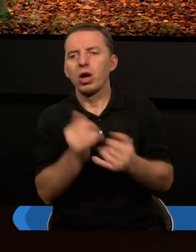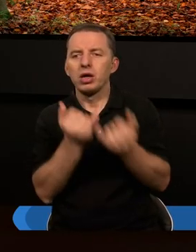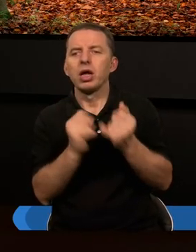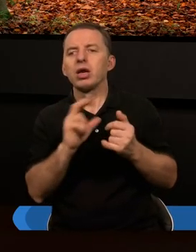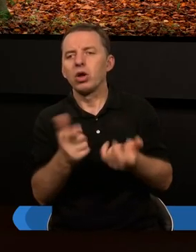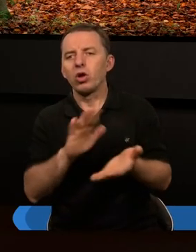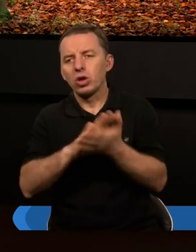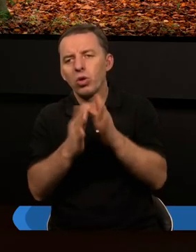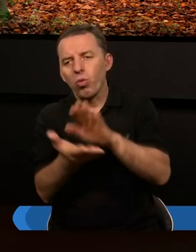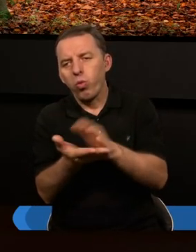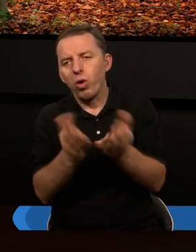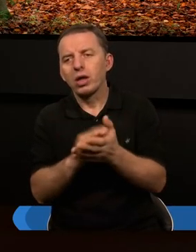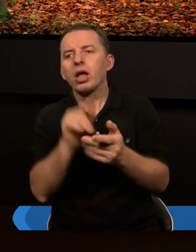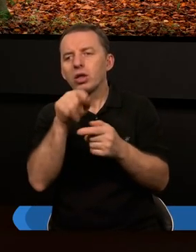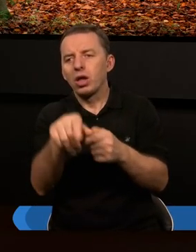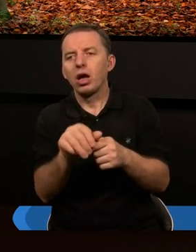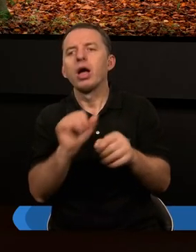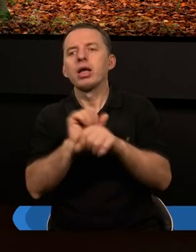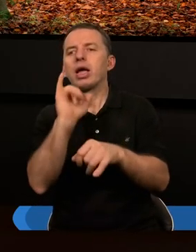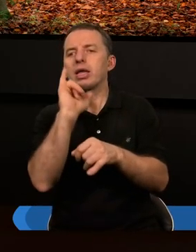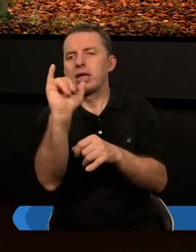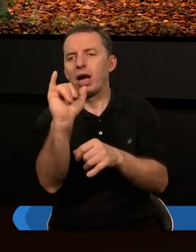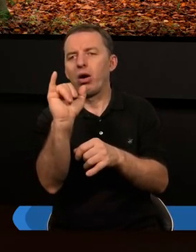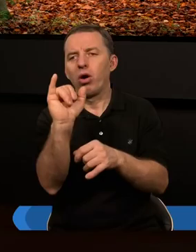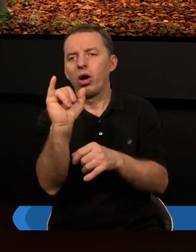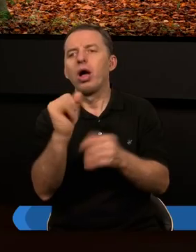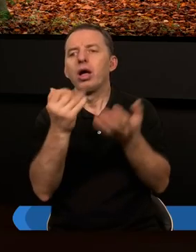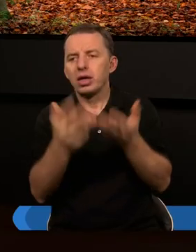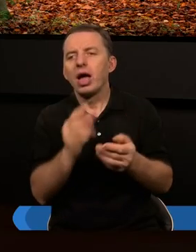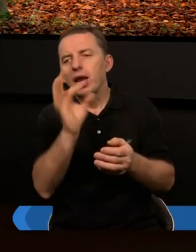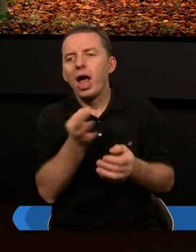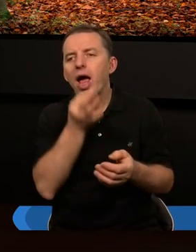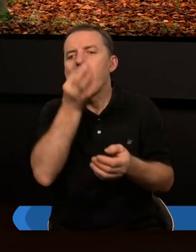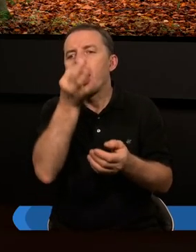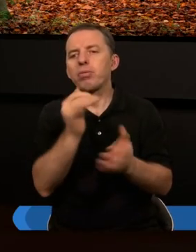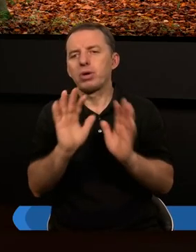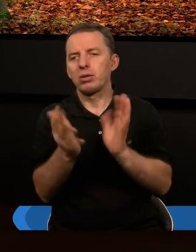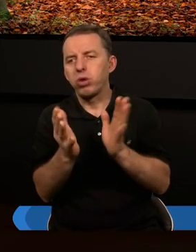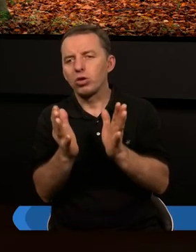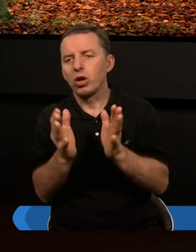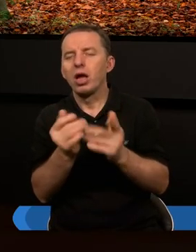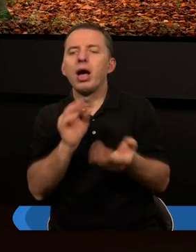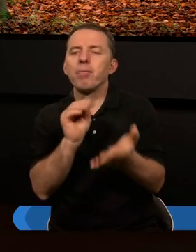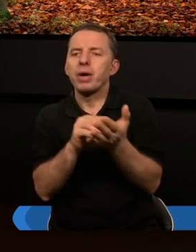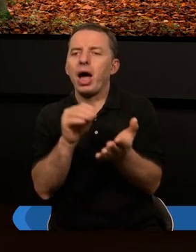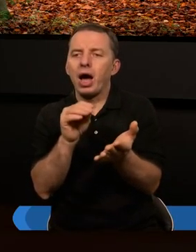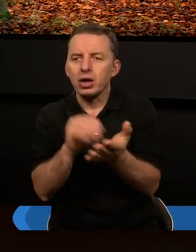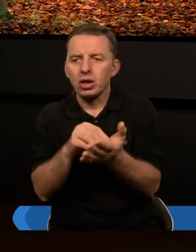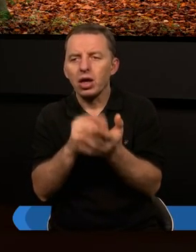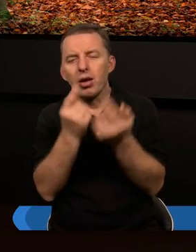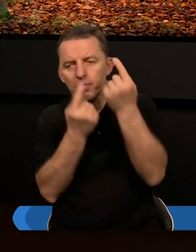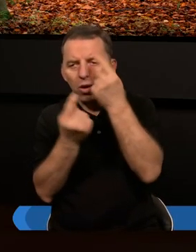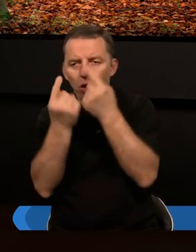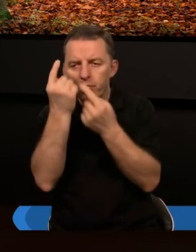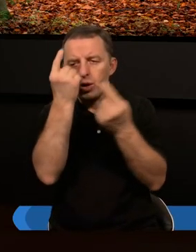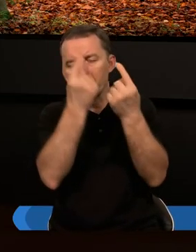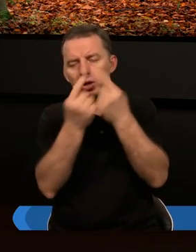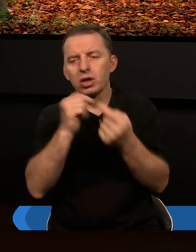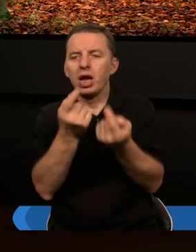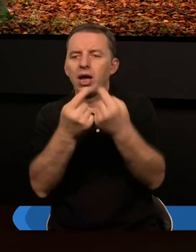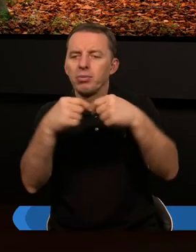coś składam dla Niego, to i tak jest Jego, ale jednak chcę to zrobić w taki najlepszy sposób. I praktycznie, jak sobie pomyślę, jak